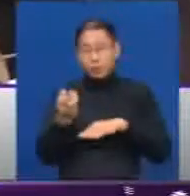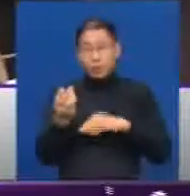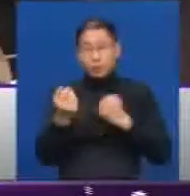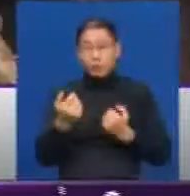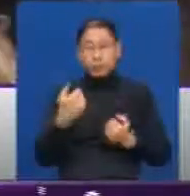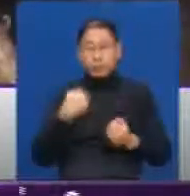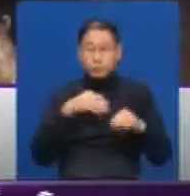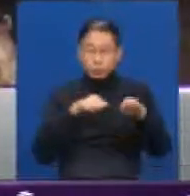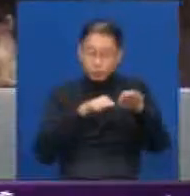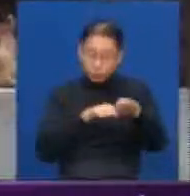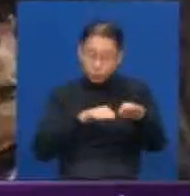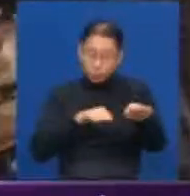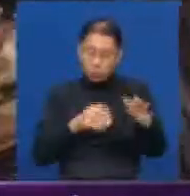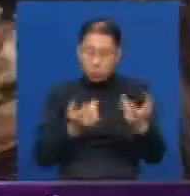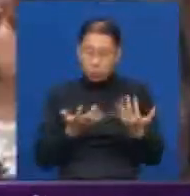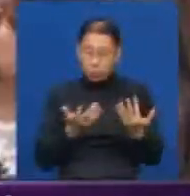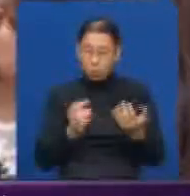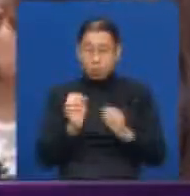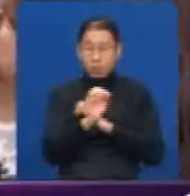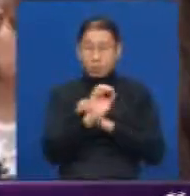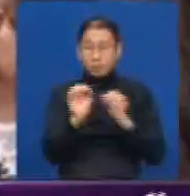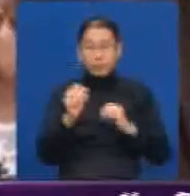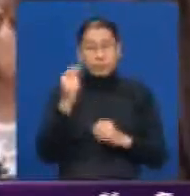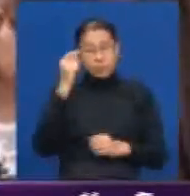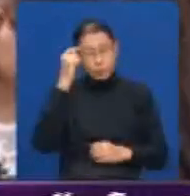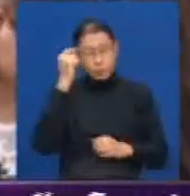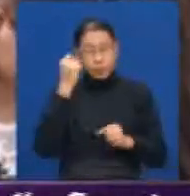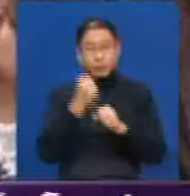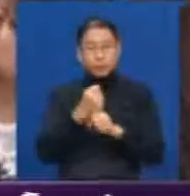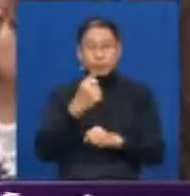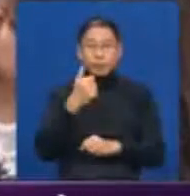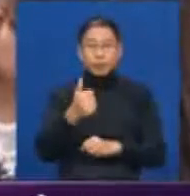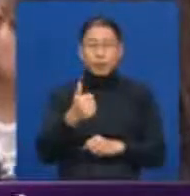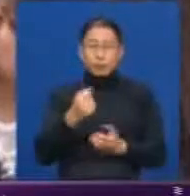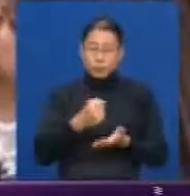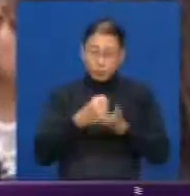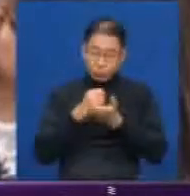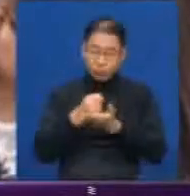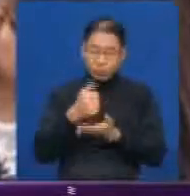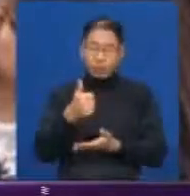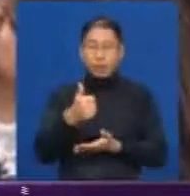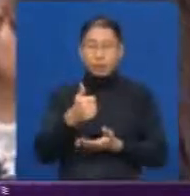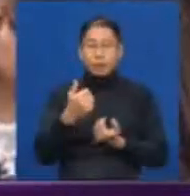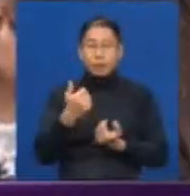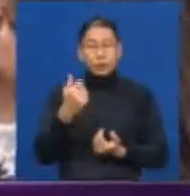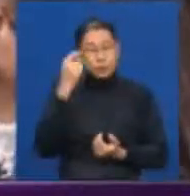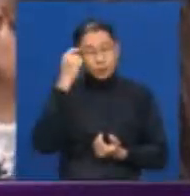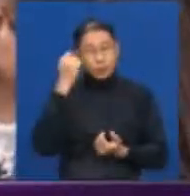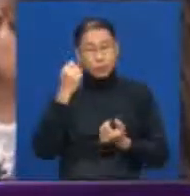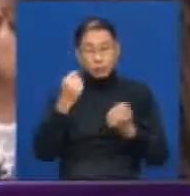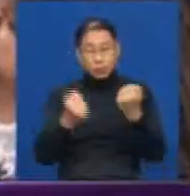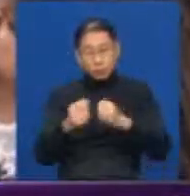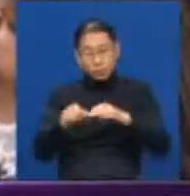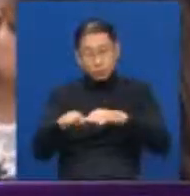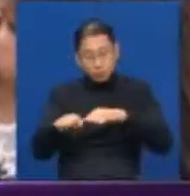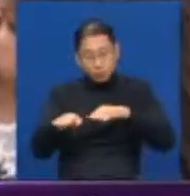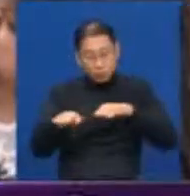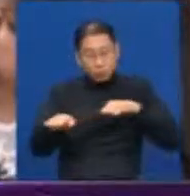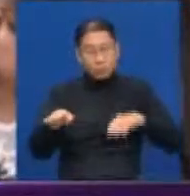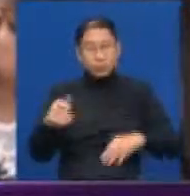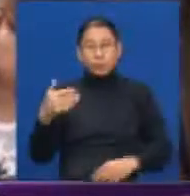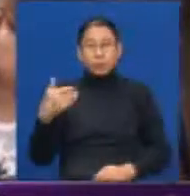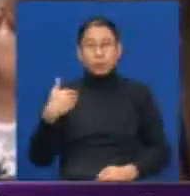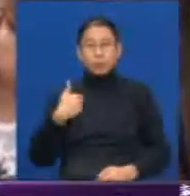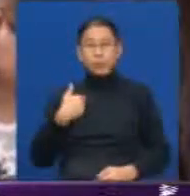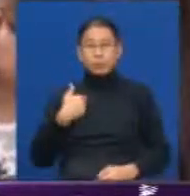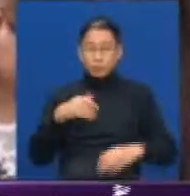ถนนที่กีดขวางการจราจรนะคะคิดว่าถ้าทำได้จริงๆก็ช่วยได้มากเพราะว่าตรงนี้บริเวณรถติดเยอะอะค่ะ การ